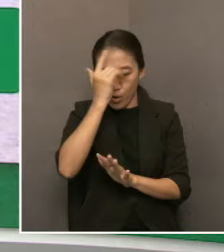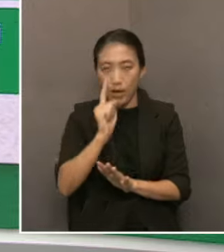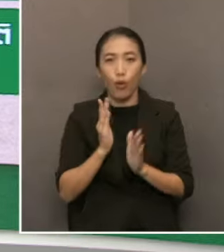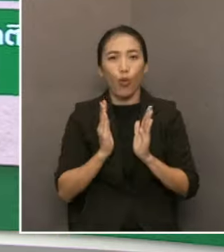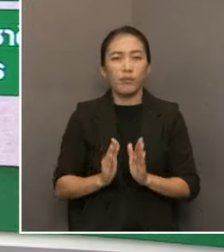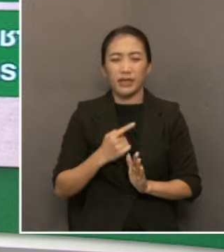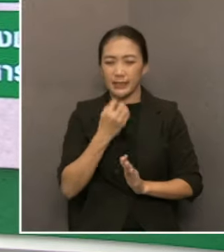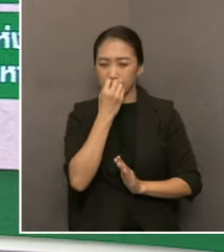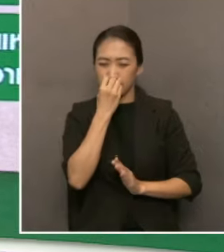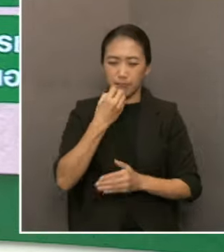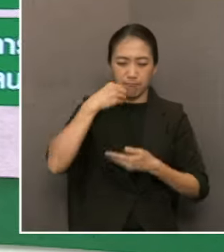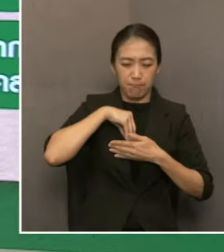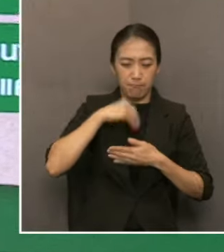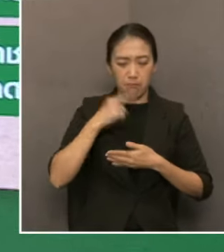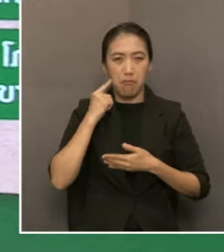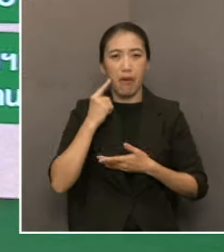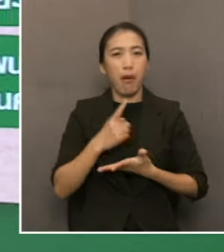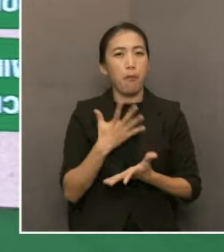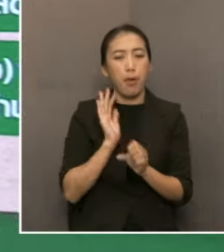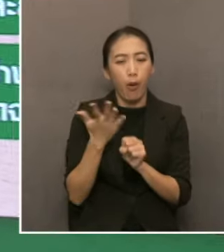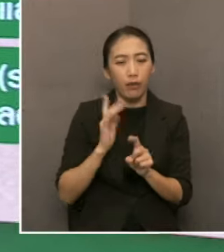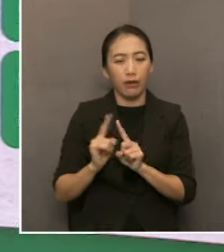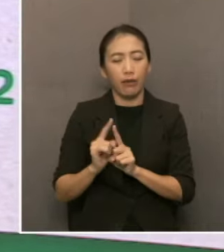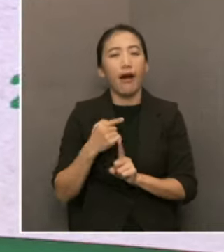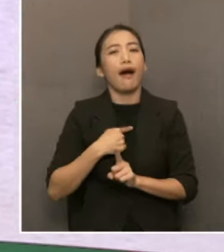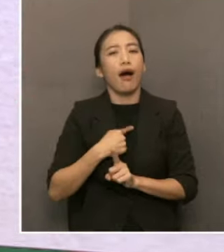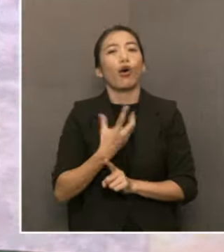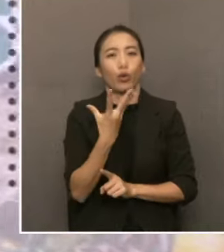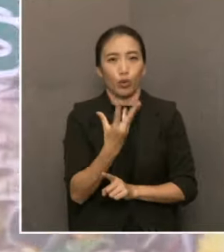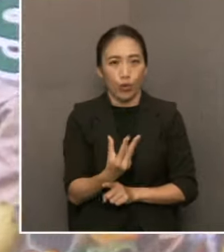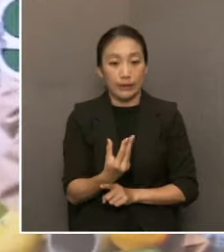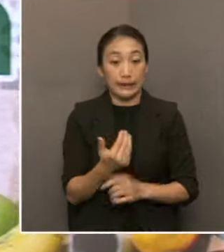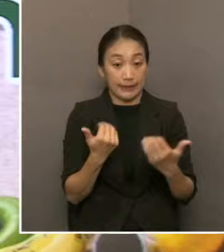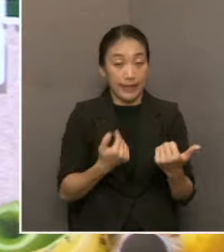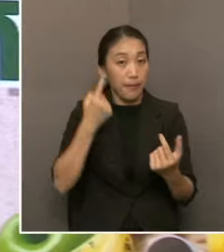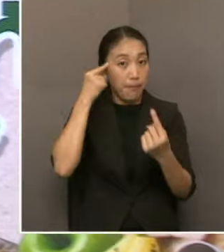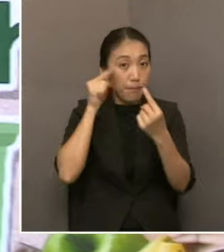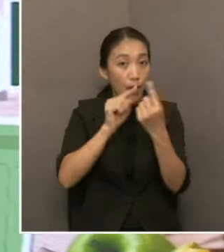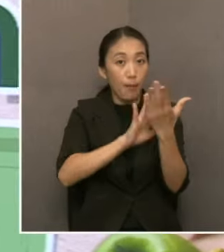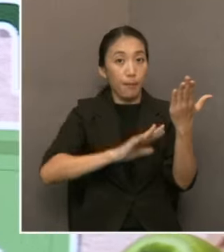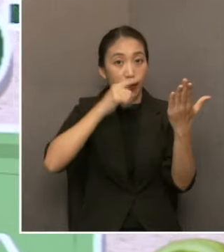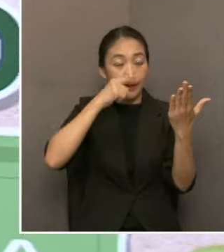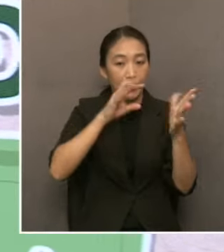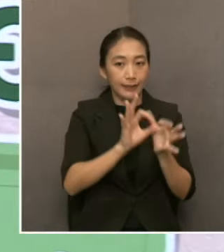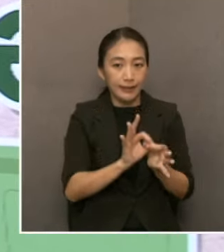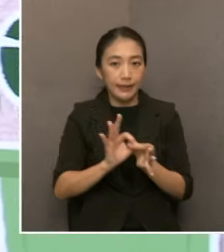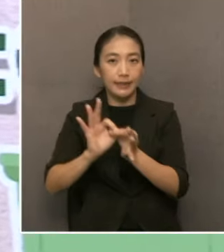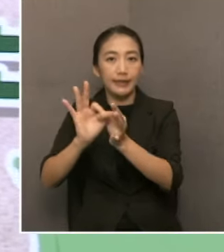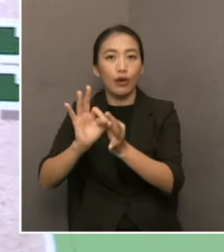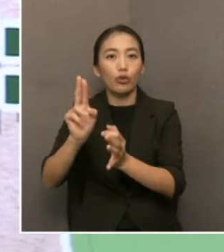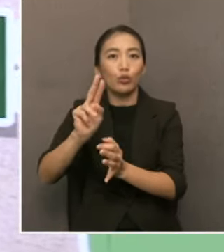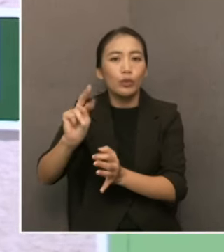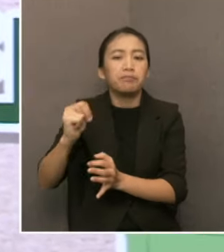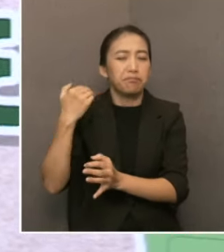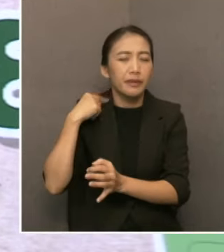ศไทยก็สอดคล้องกับเป้าหมายในระดับโลกอย่างทางสหประชาชาติที่เขาก็ตั้งเป้าไปในทางเดียวกันนะคะว่าต้องการจะลดขยะ